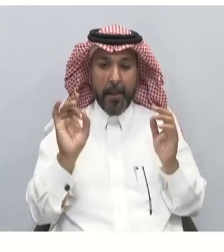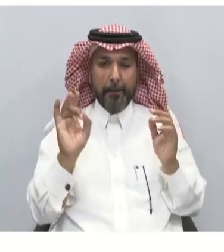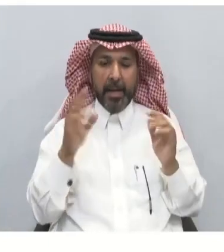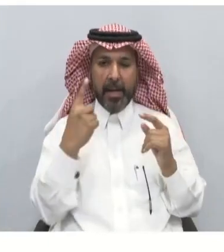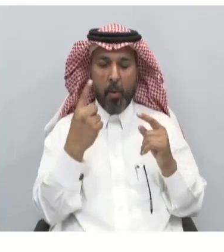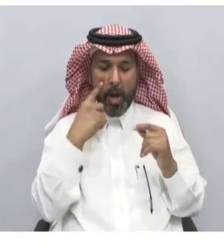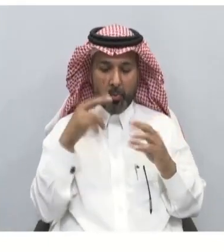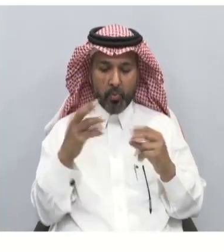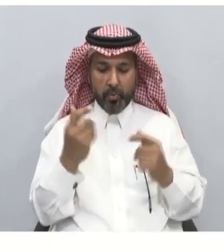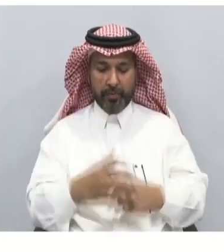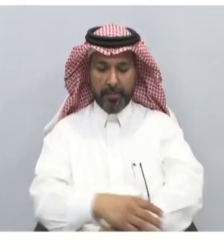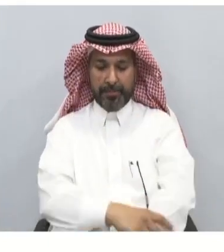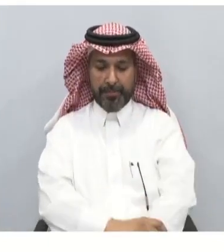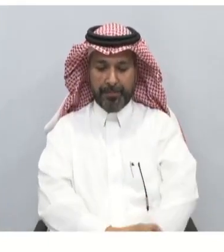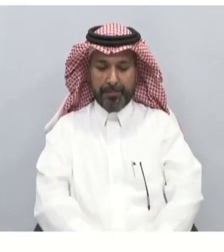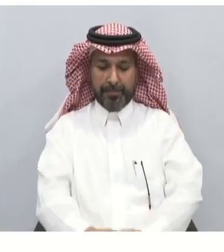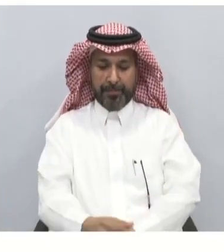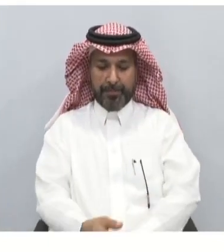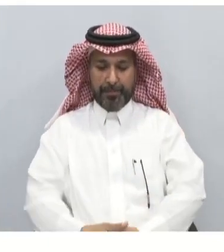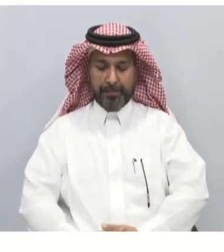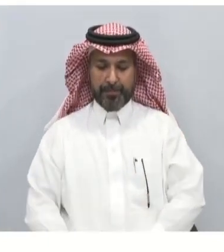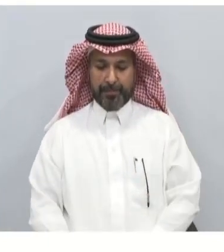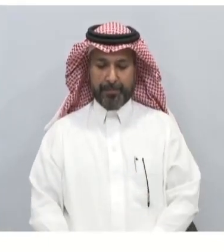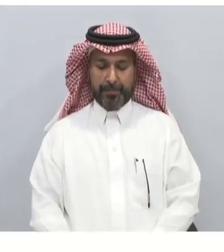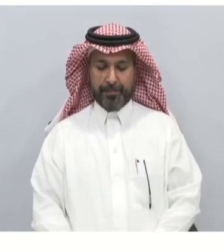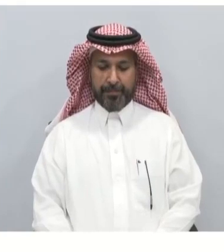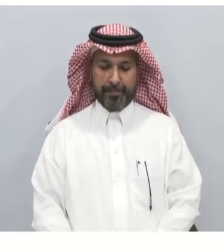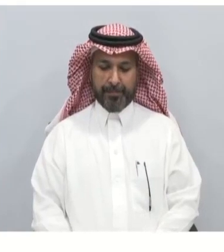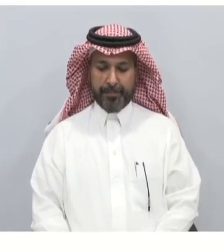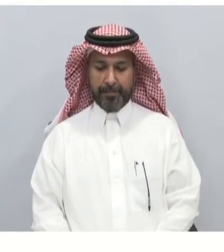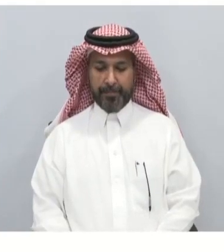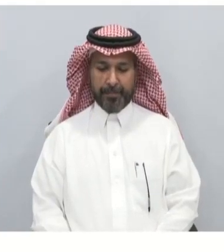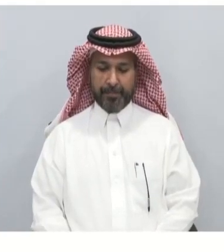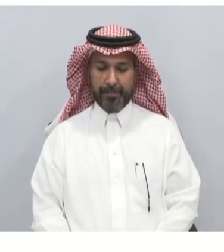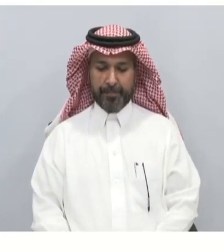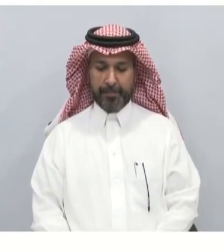6.5 تاء. طبعا إذا كانت التكلفة